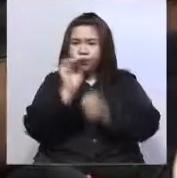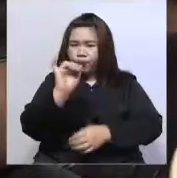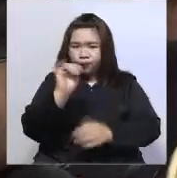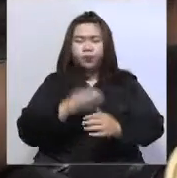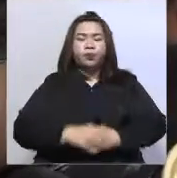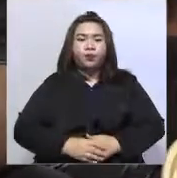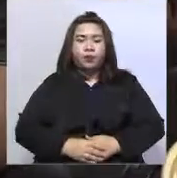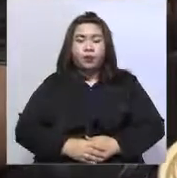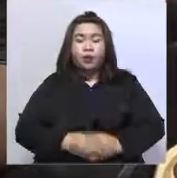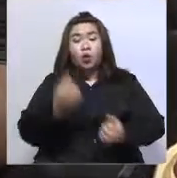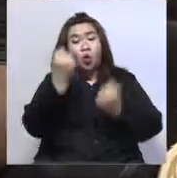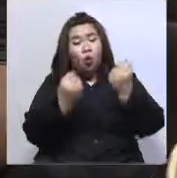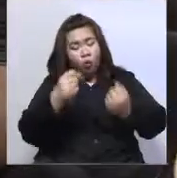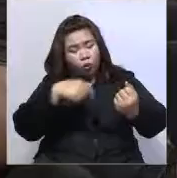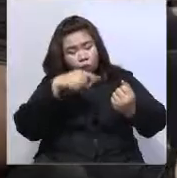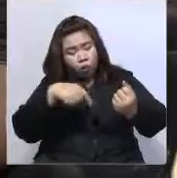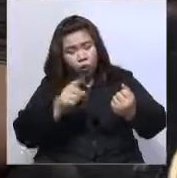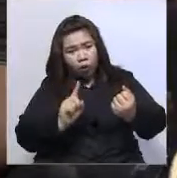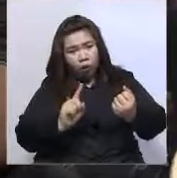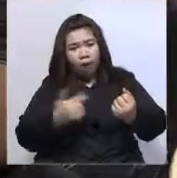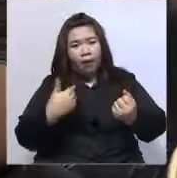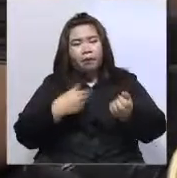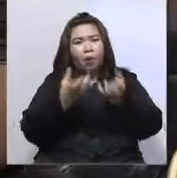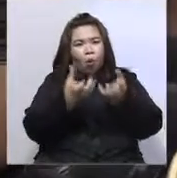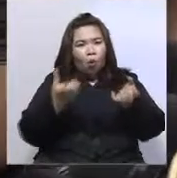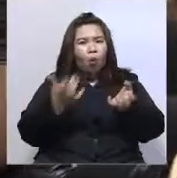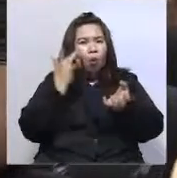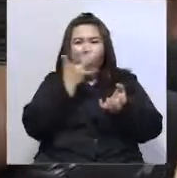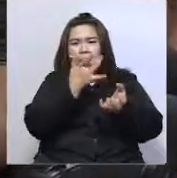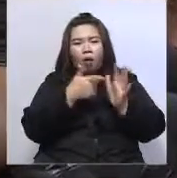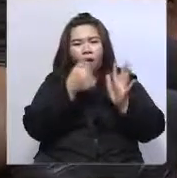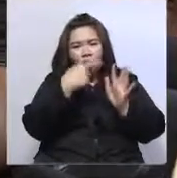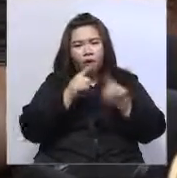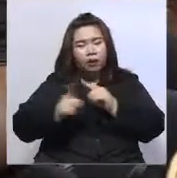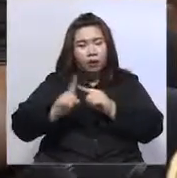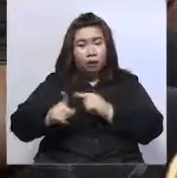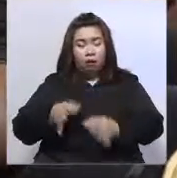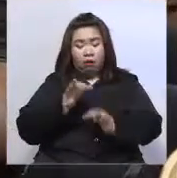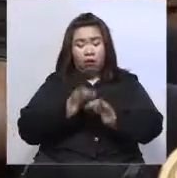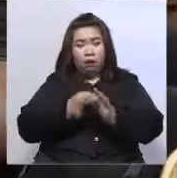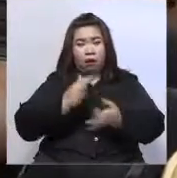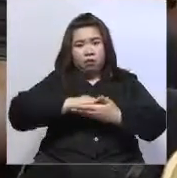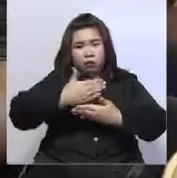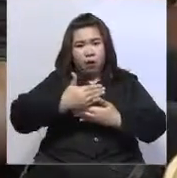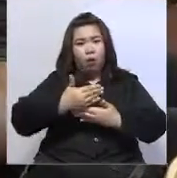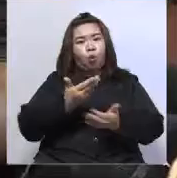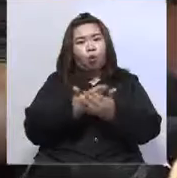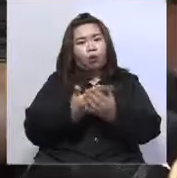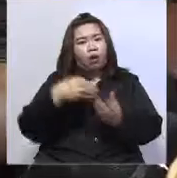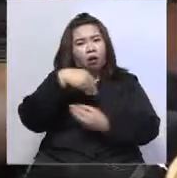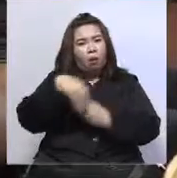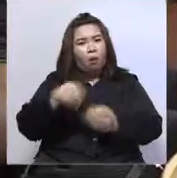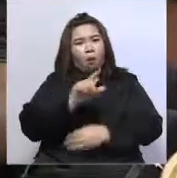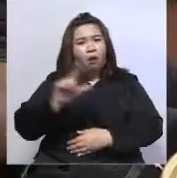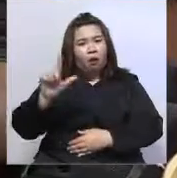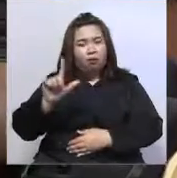ค่ะซึ่งภายในรถนะคะยังพบผลิตภัณฑ์ในเครือเมจิกสกินแล้วก็สมุดธนาคารที่มีเงินหมุนเวียนหลายล้านบาทตำรว